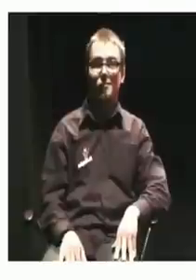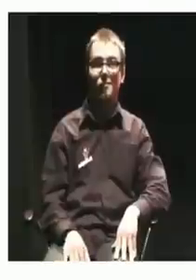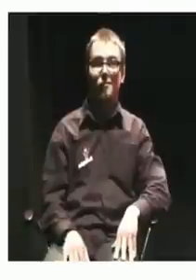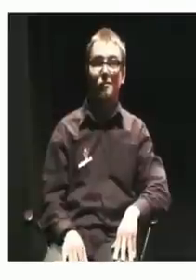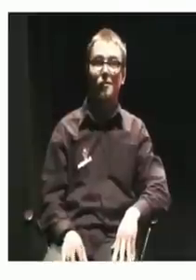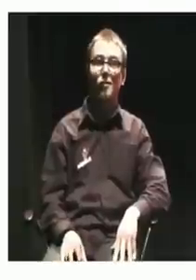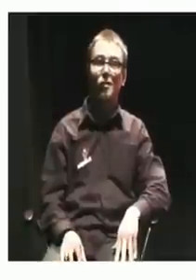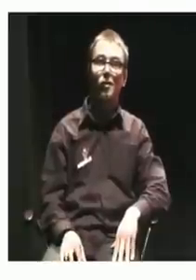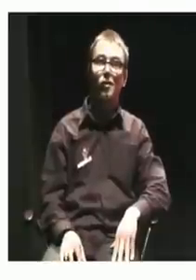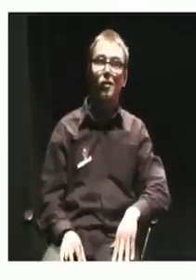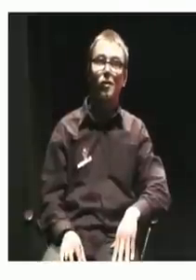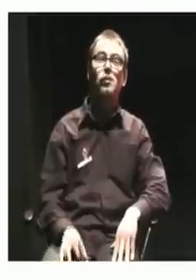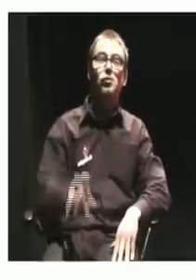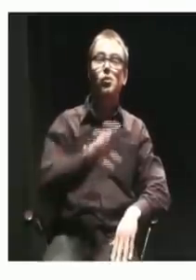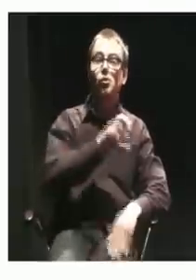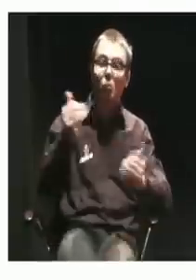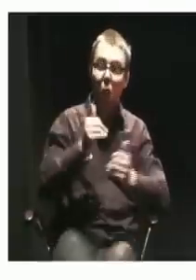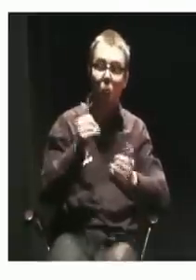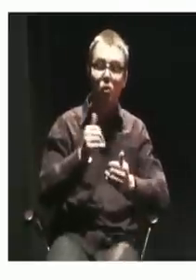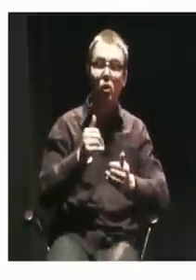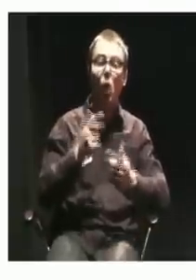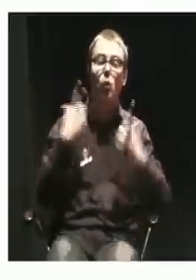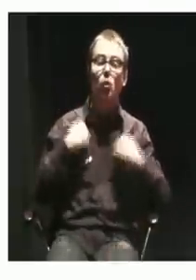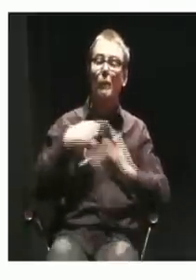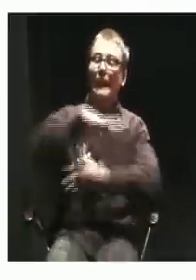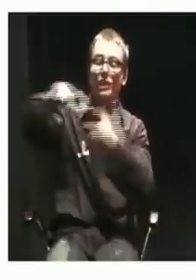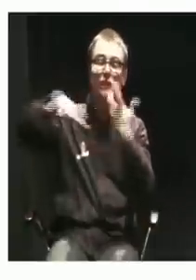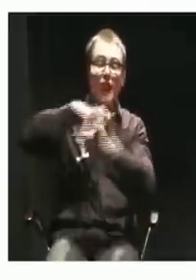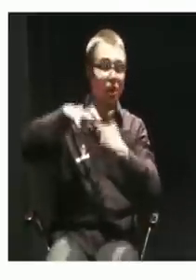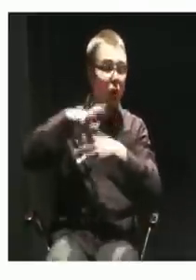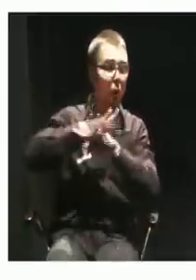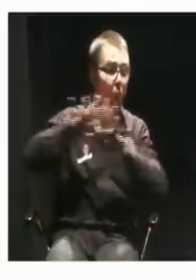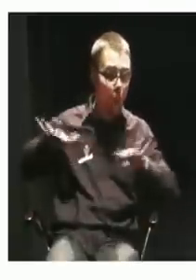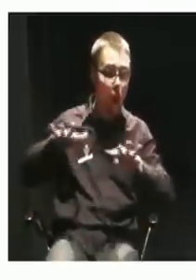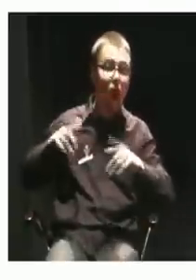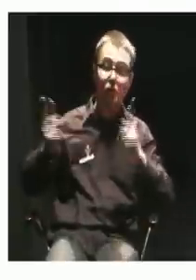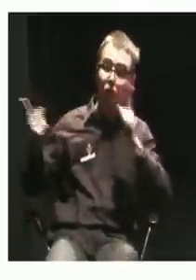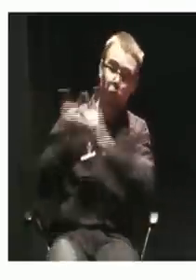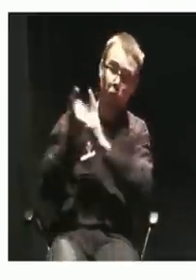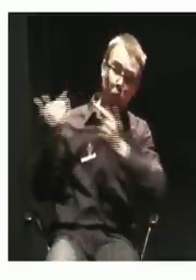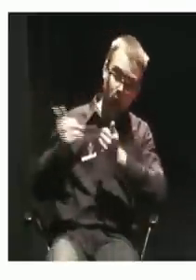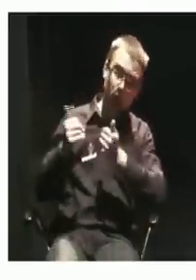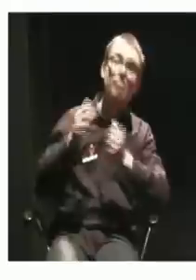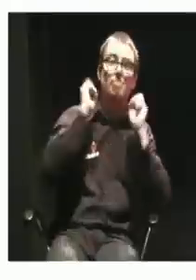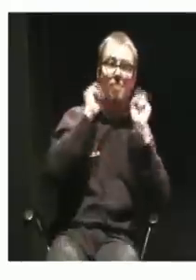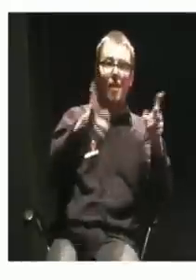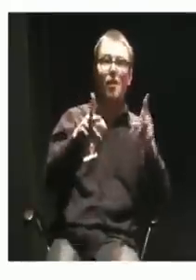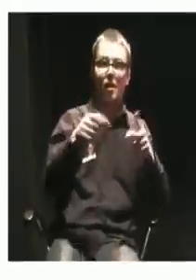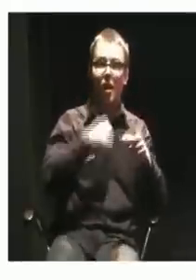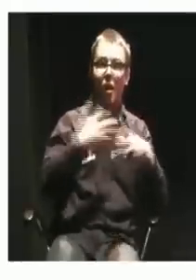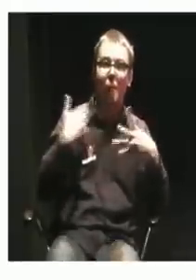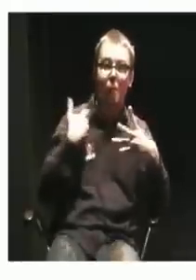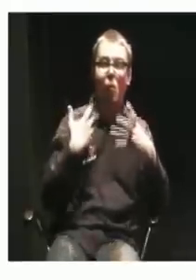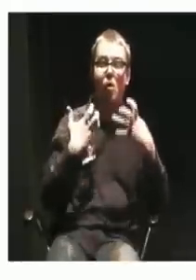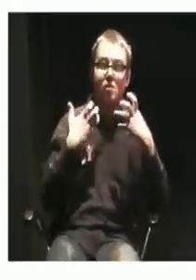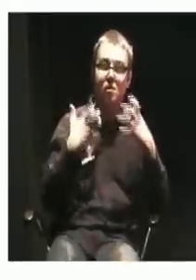Czy można spotkać się ze światową gwiazdą? Oczywiście, że tak. Swego czasu przygotowywałem projekt. Projekt o równouprawnieniu. Moim marzeniem było wesprzeć ten